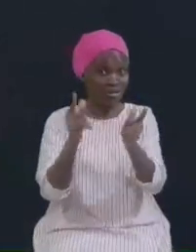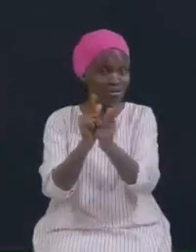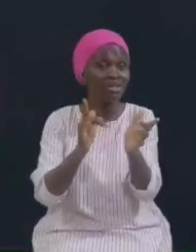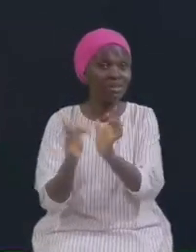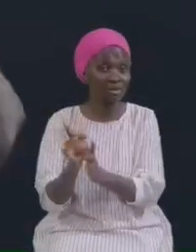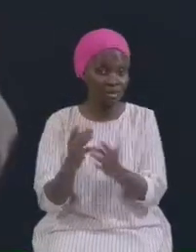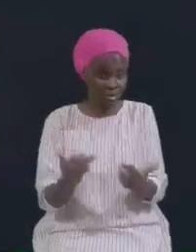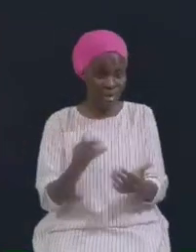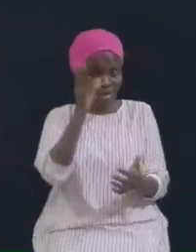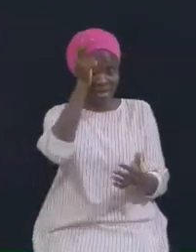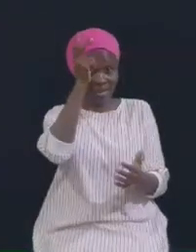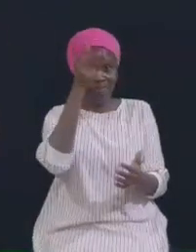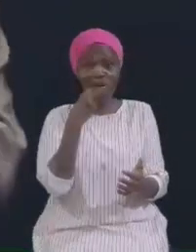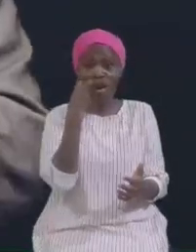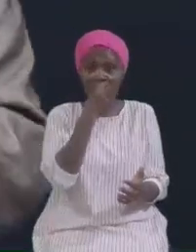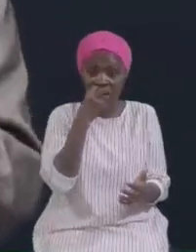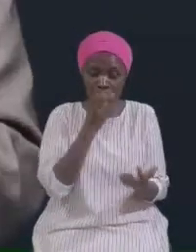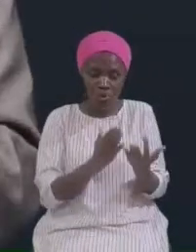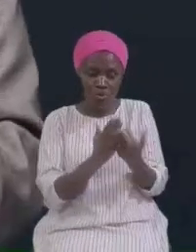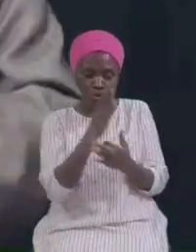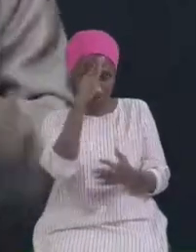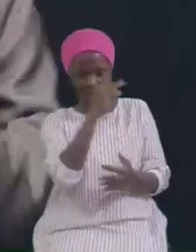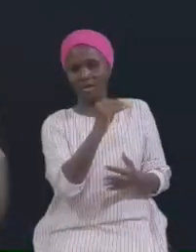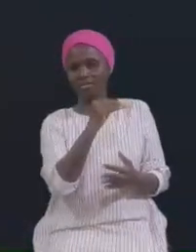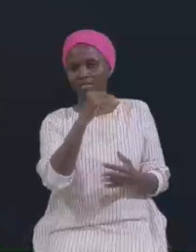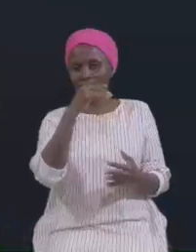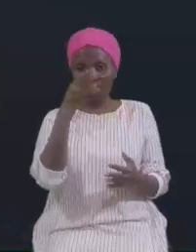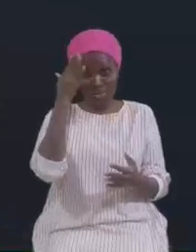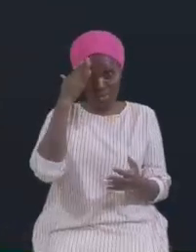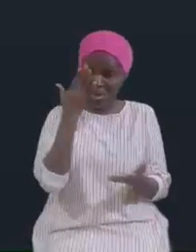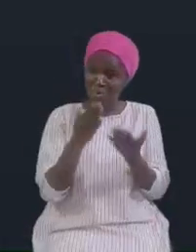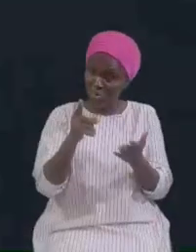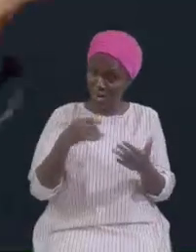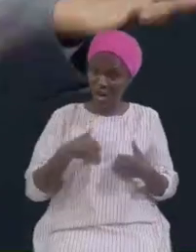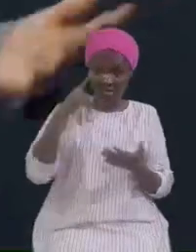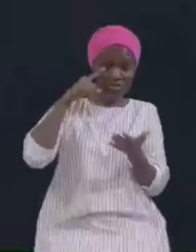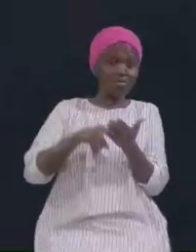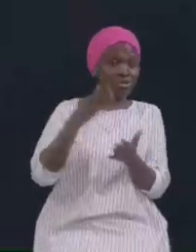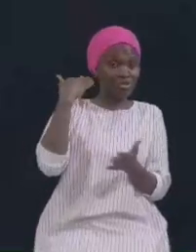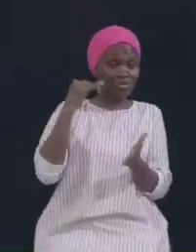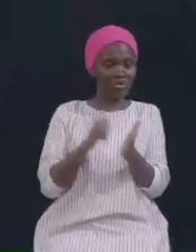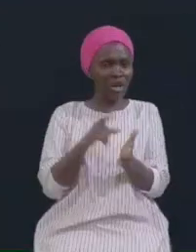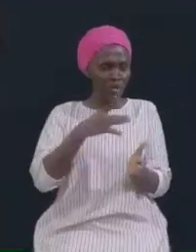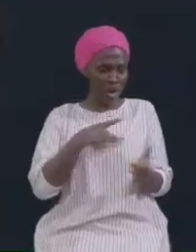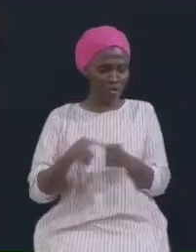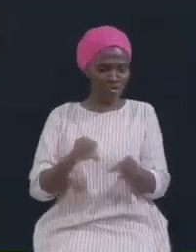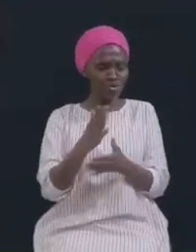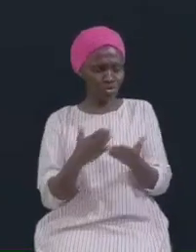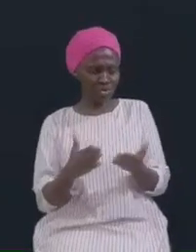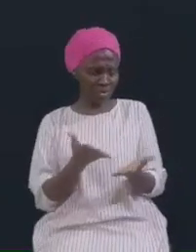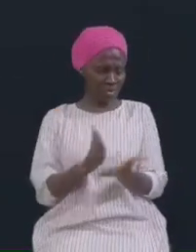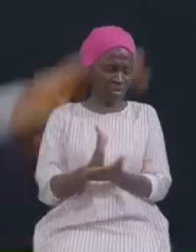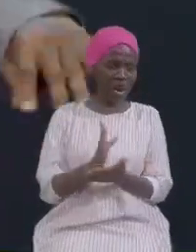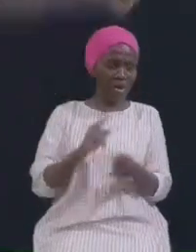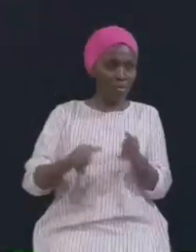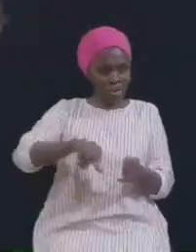lui. Est-ce que vous remarquez, tu veux faire quelque chose de bon? Maintenant, il y a une autre voix qui dit, va à gauche.